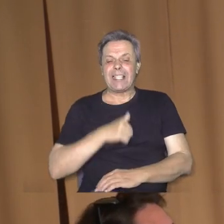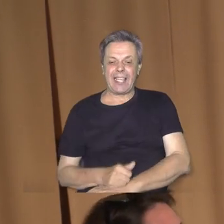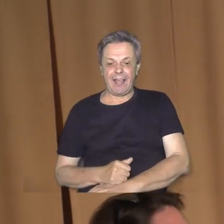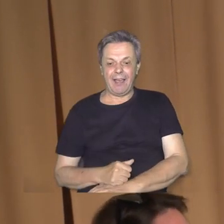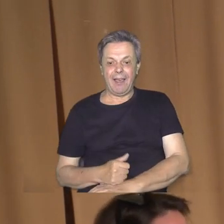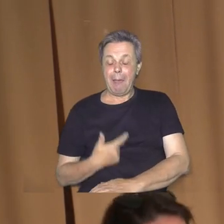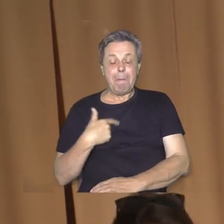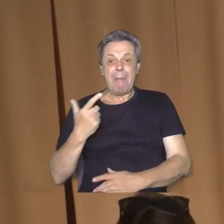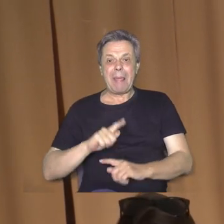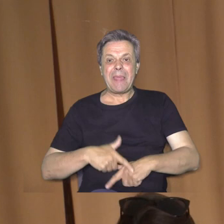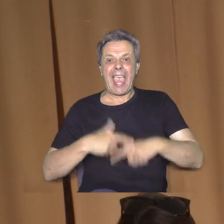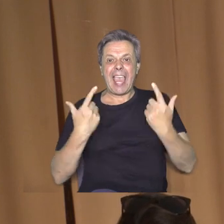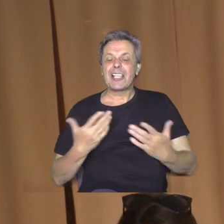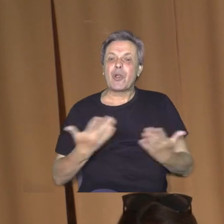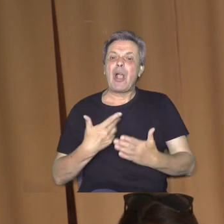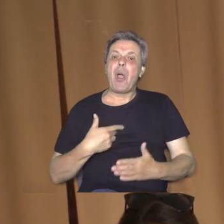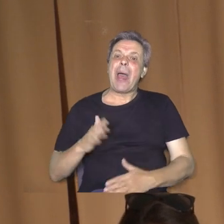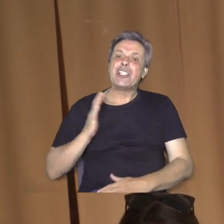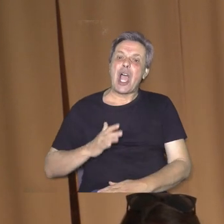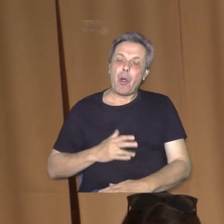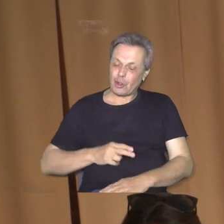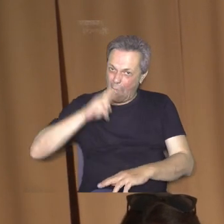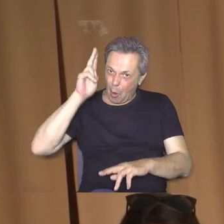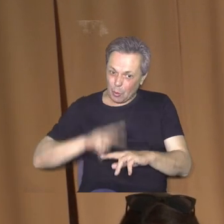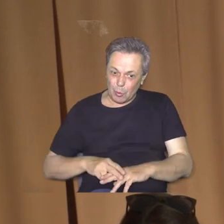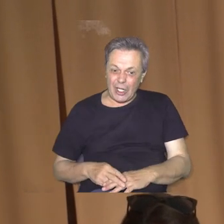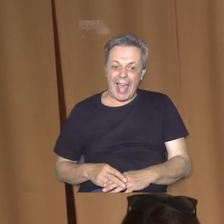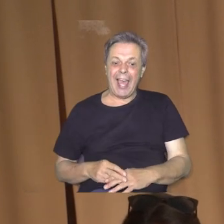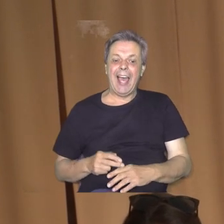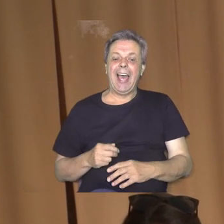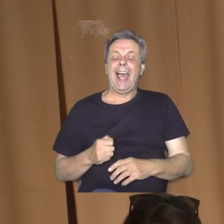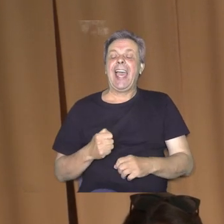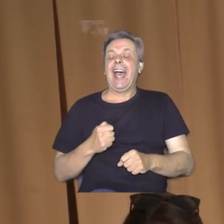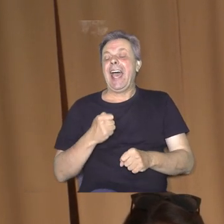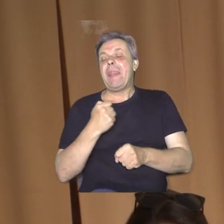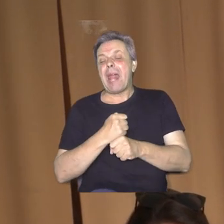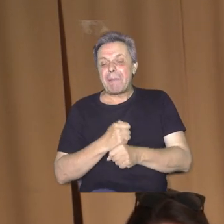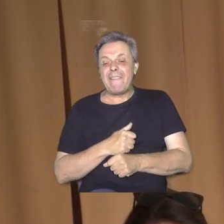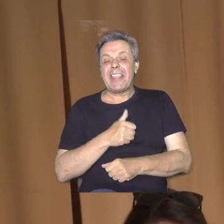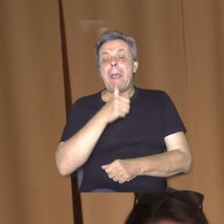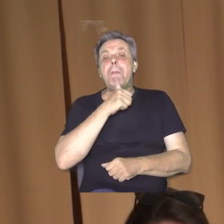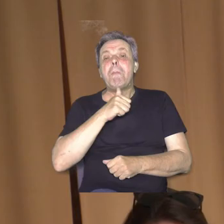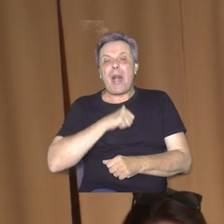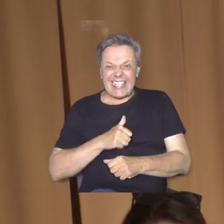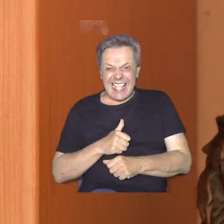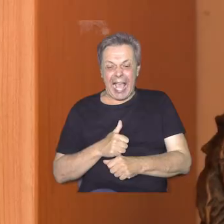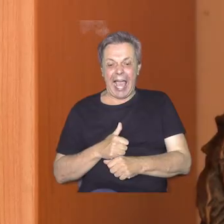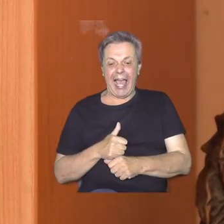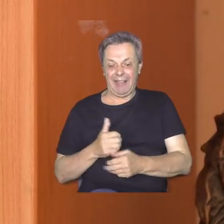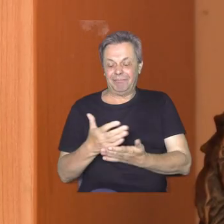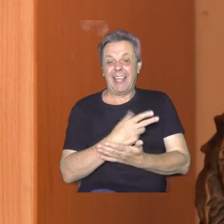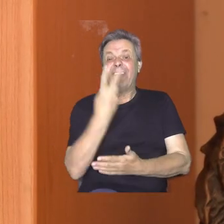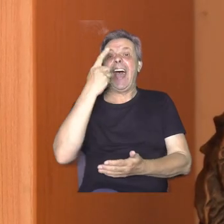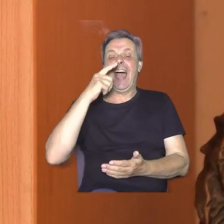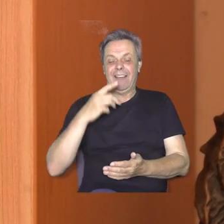poreznika. Pa mi nije jasno kako je naša gošća odlučila izraditi poreznika i to dva komada.